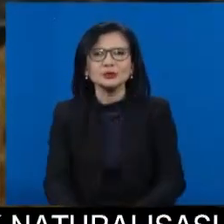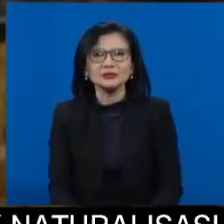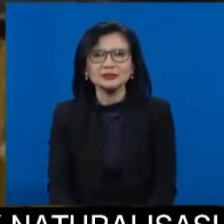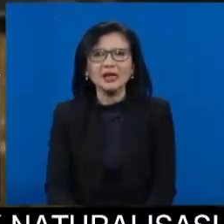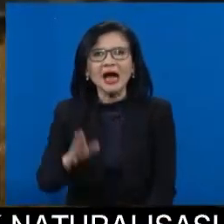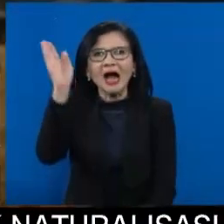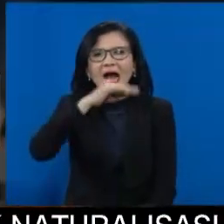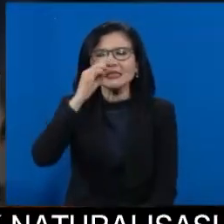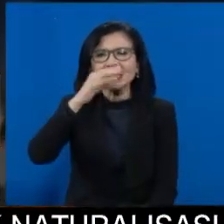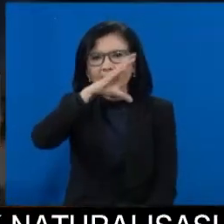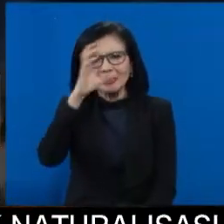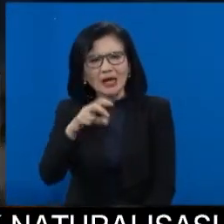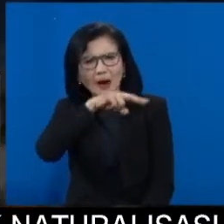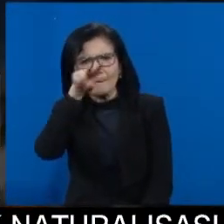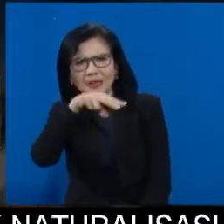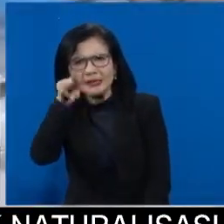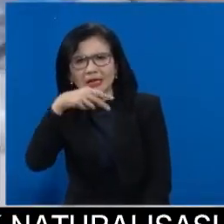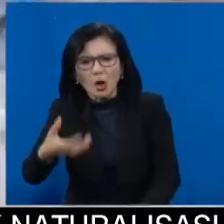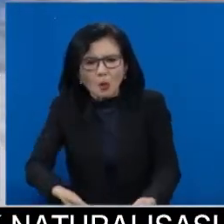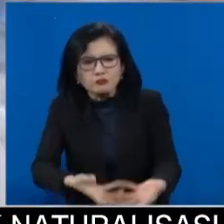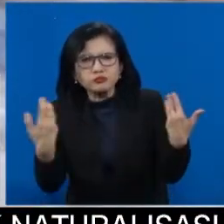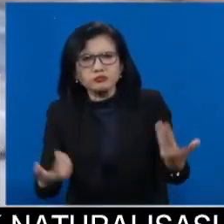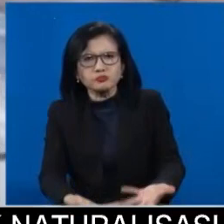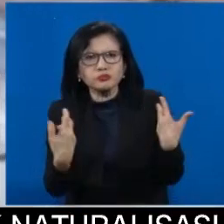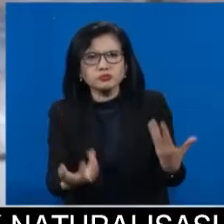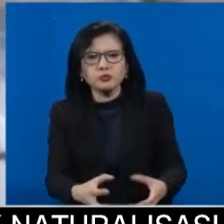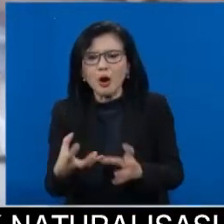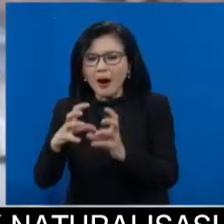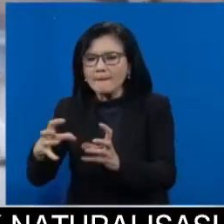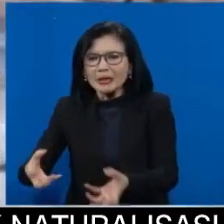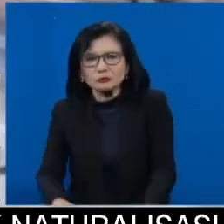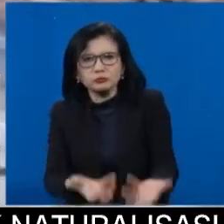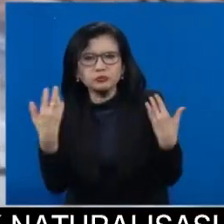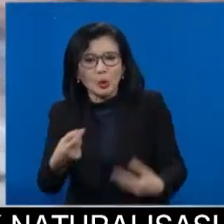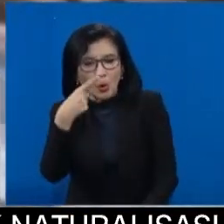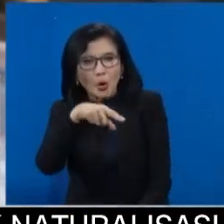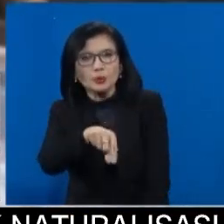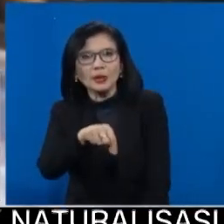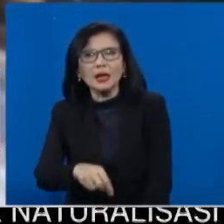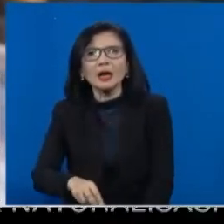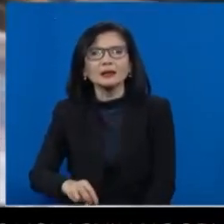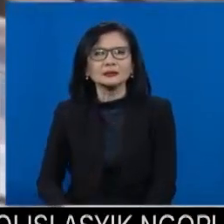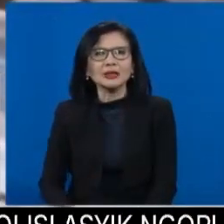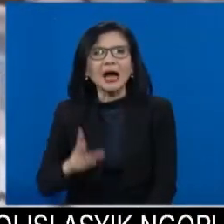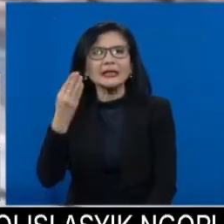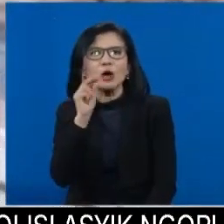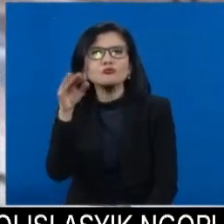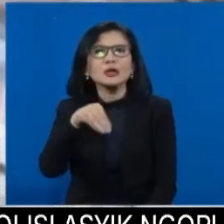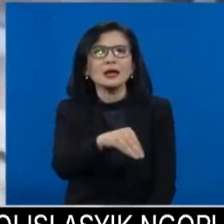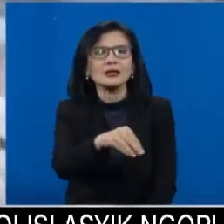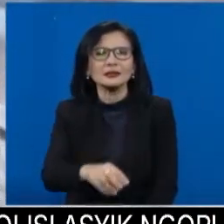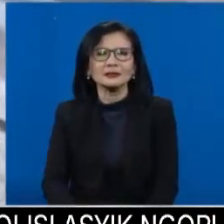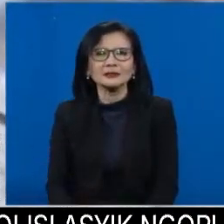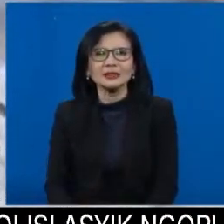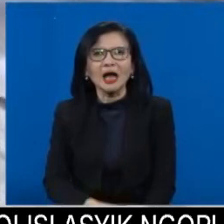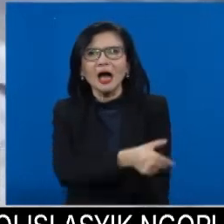Senin petang, petugas mencari ular dengan membongkar tumpukan bebatuan di pinggir jalan dan menemukannya 20 menit kemudian.